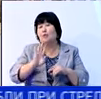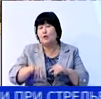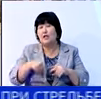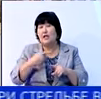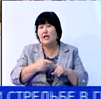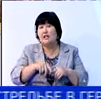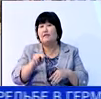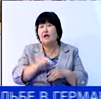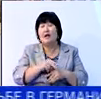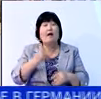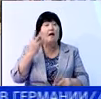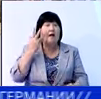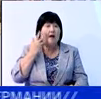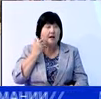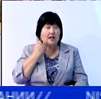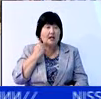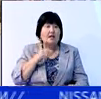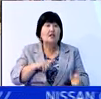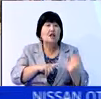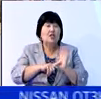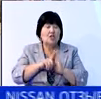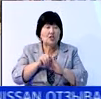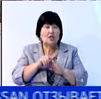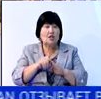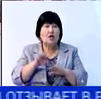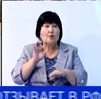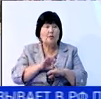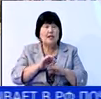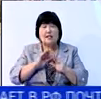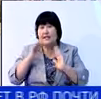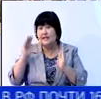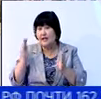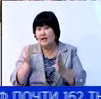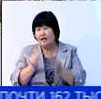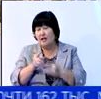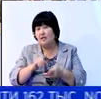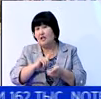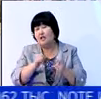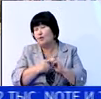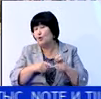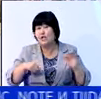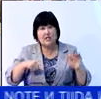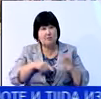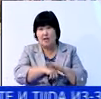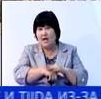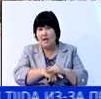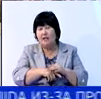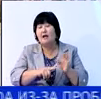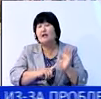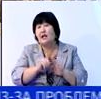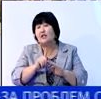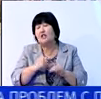лечения. Когда начинаешь больных изолировать, да, они наоборот избегают, они